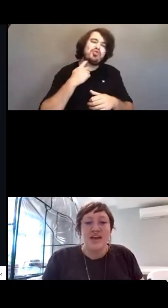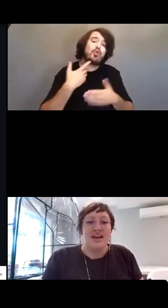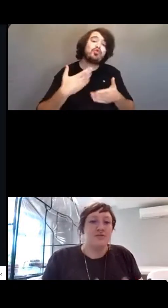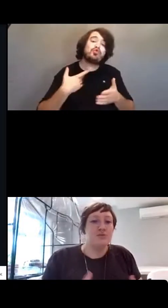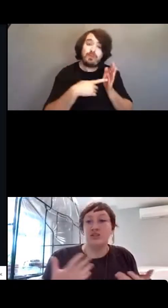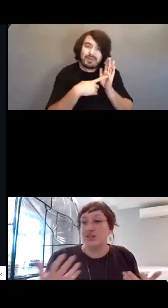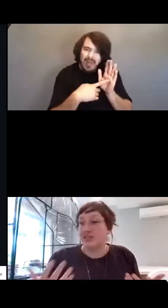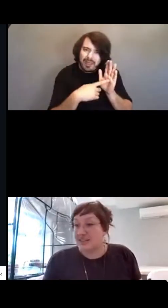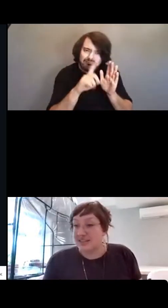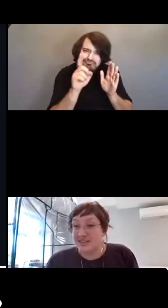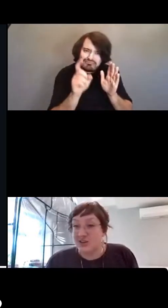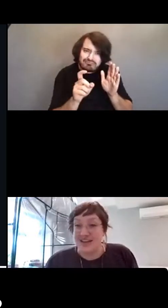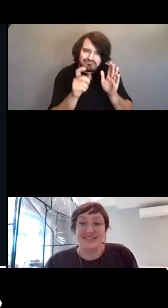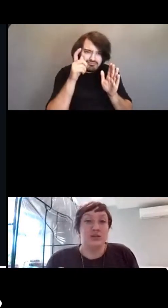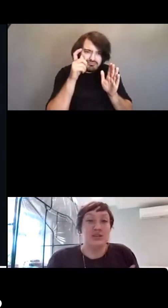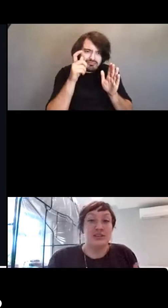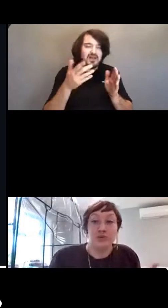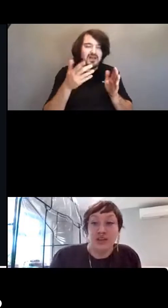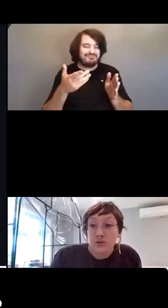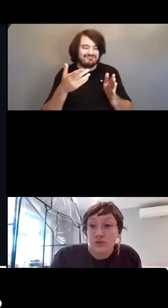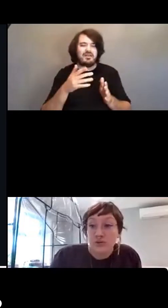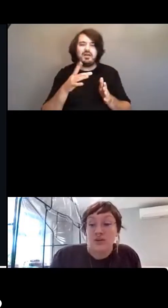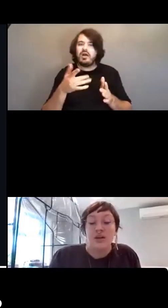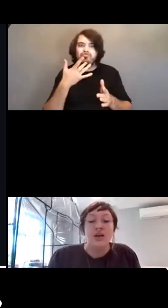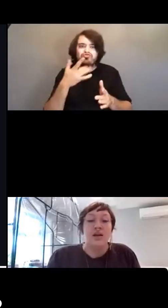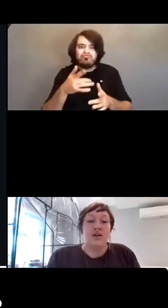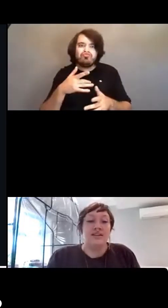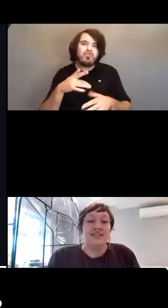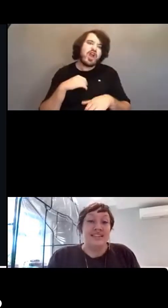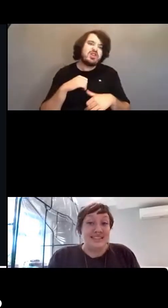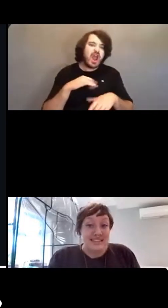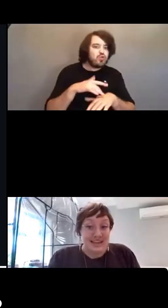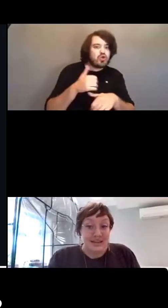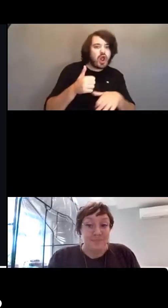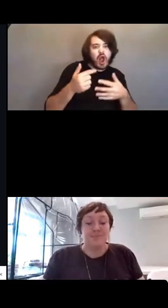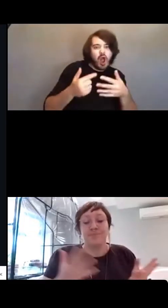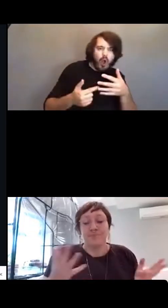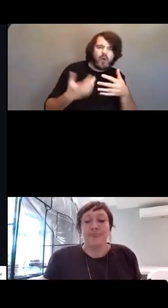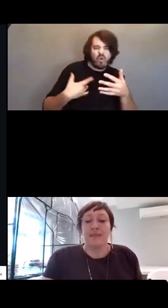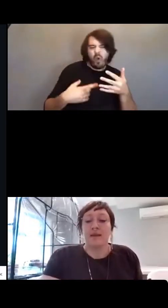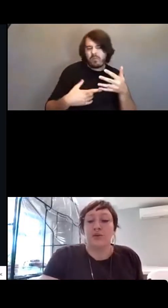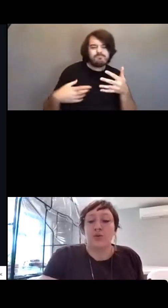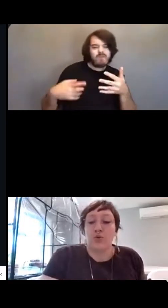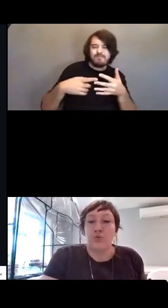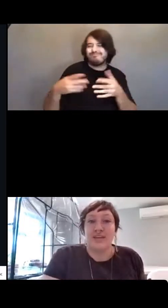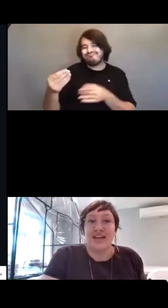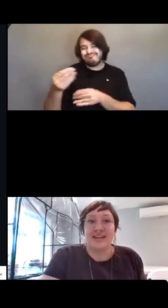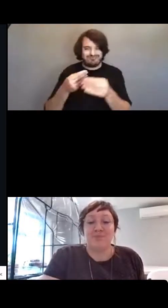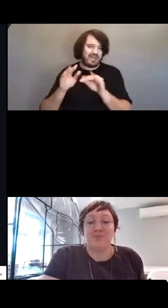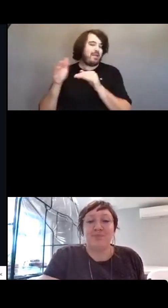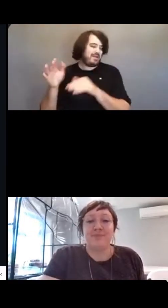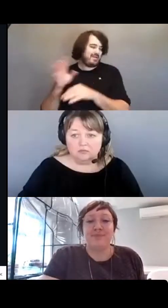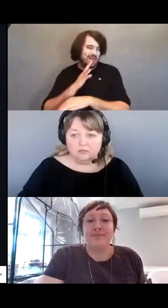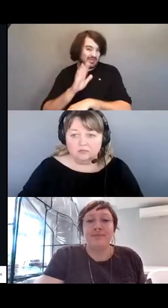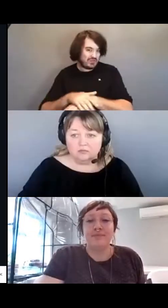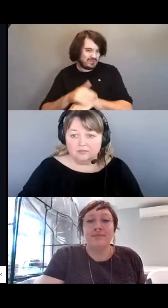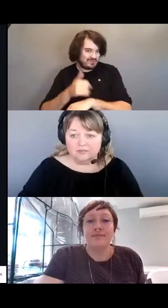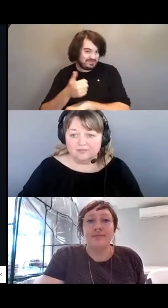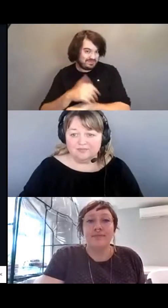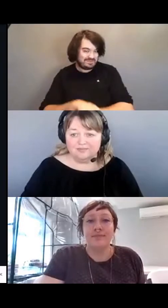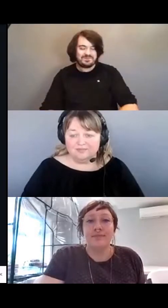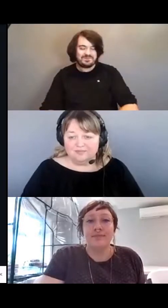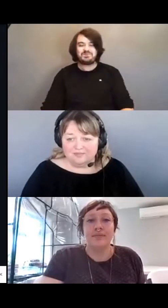aujourd'hui? Avez-vous déjà essayé ça? Est-ce qu'il y en a qui vous tentent d'essayer cette année? Donc, on va y aller.